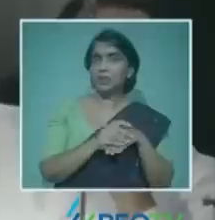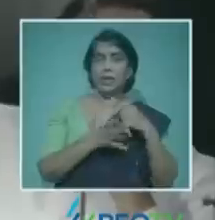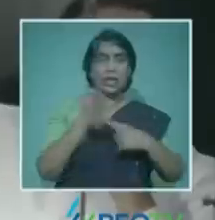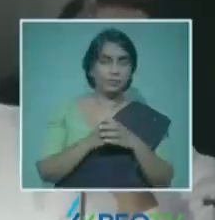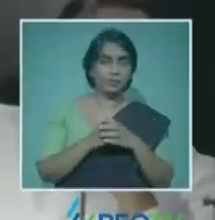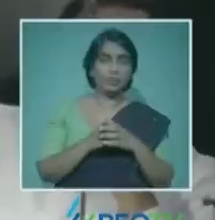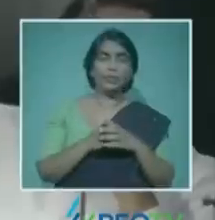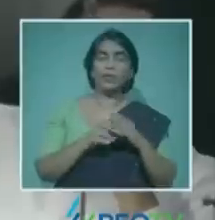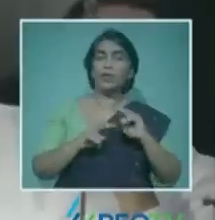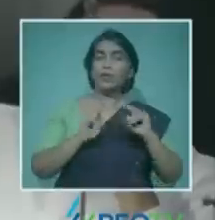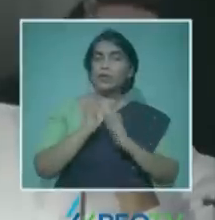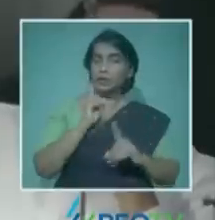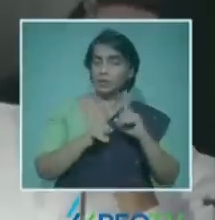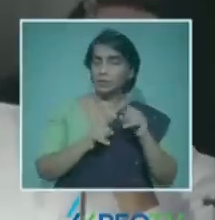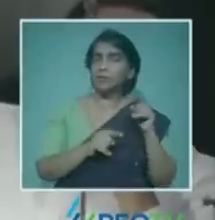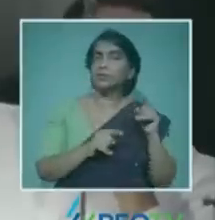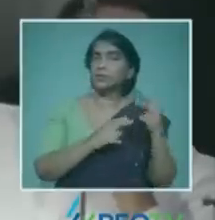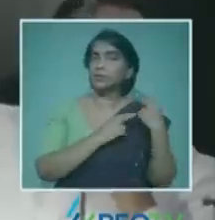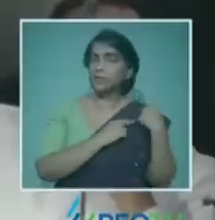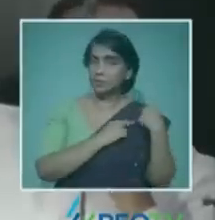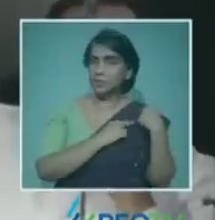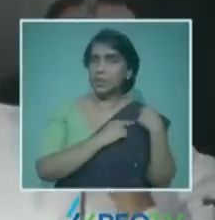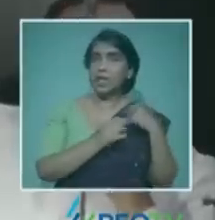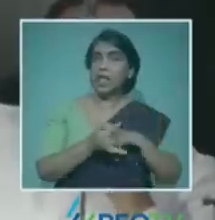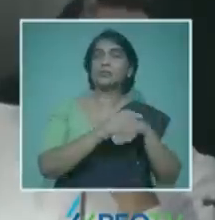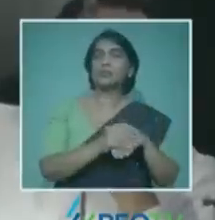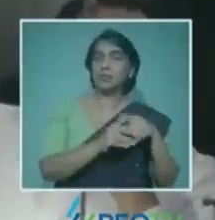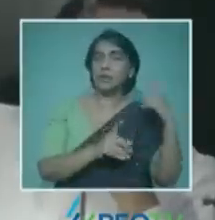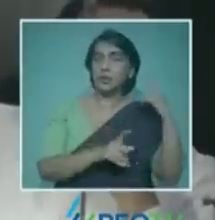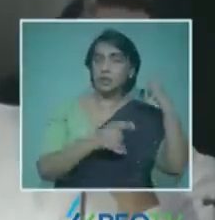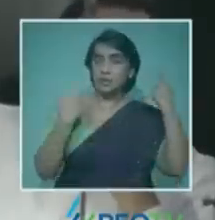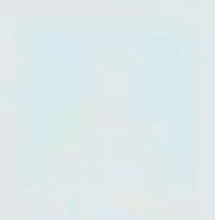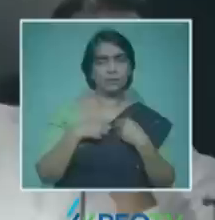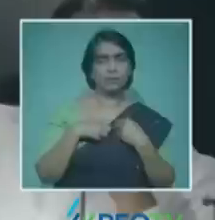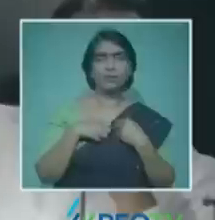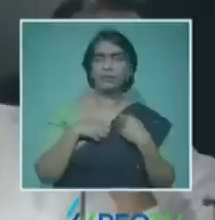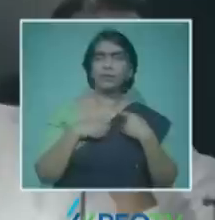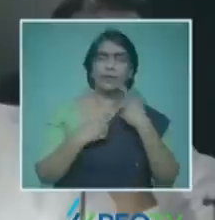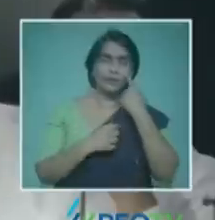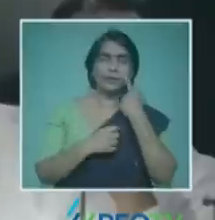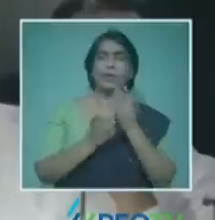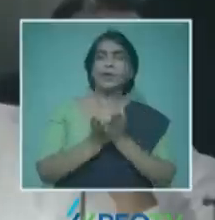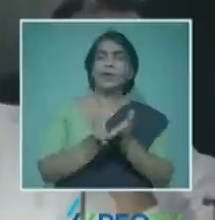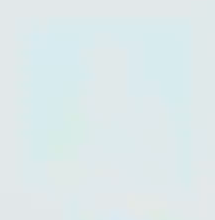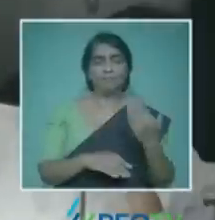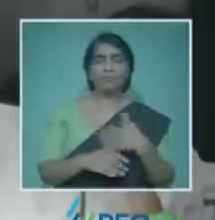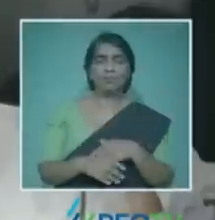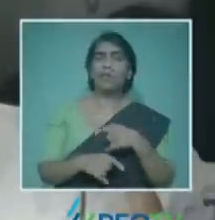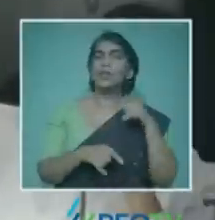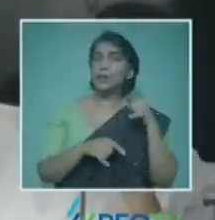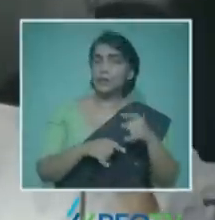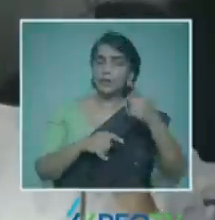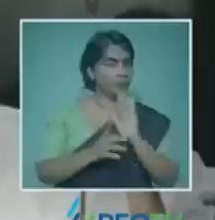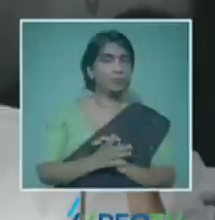දේශපාලන අධිකාරිය. විදේශ කටයුතු අමාත්‍යංශයේ බාරව කටයුතු කරපු ලේකම්වරයා. නාවික හමුදාපතිවරයා. ඉතාමත් කනගාටුයි නැවට යන්න දුන්නා. ඊළඟට